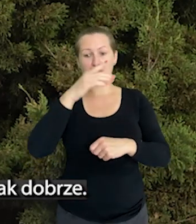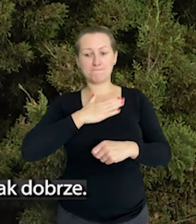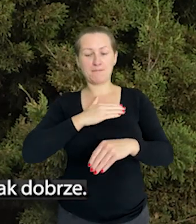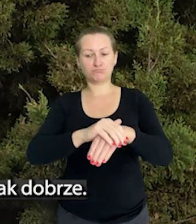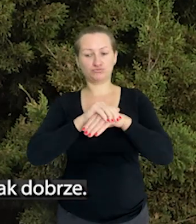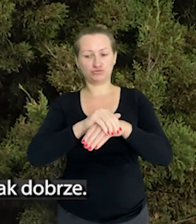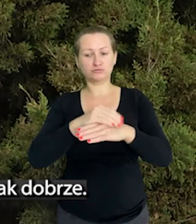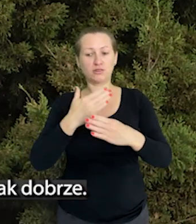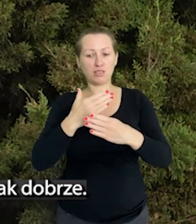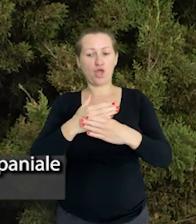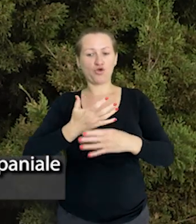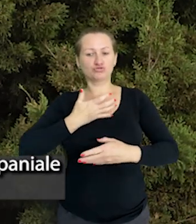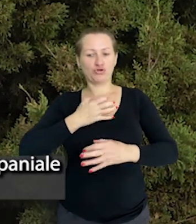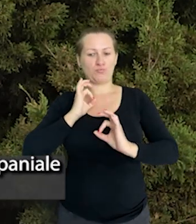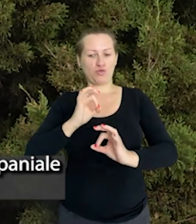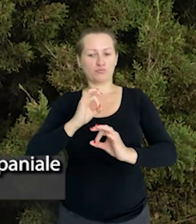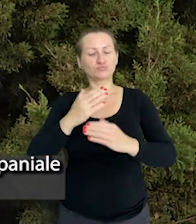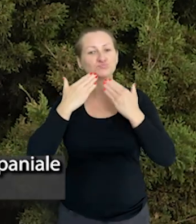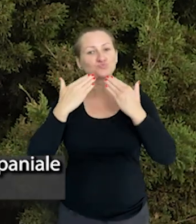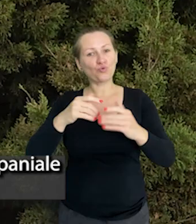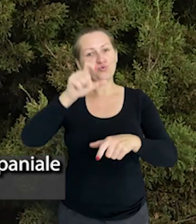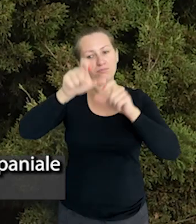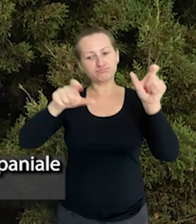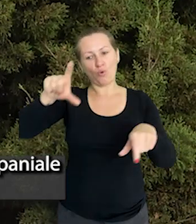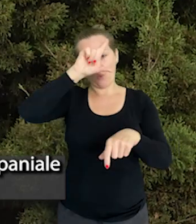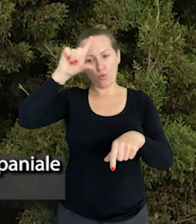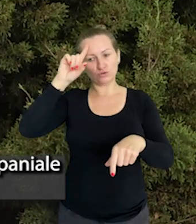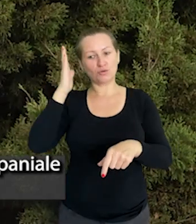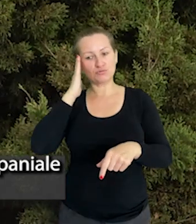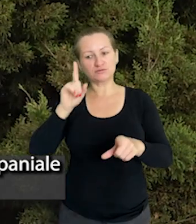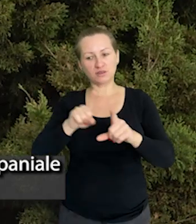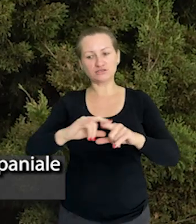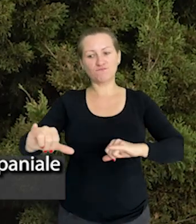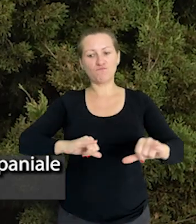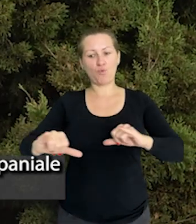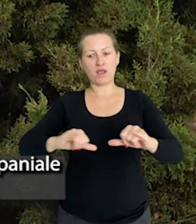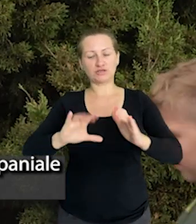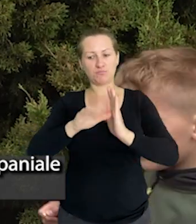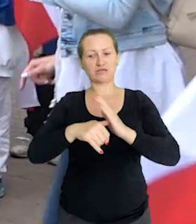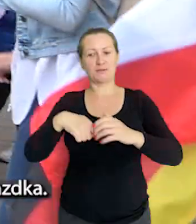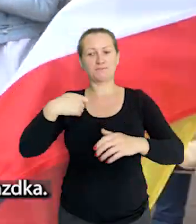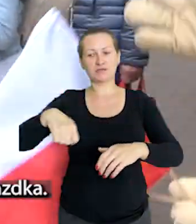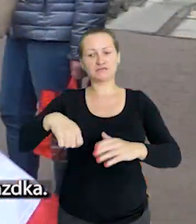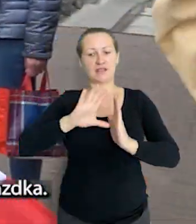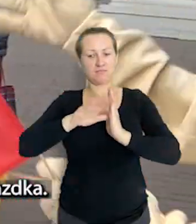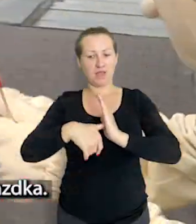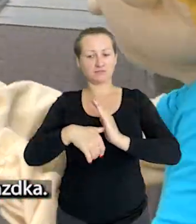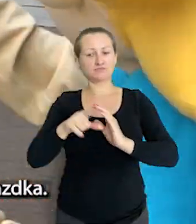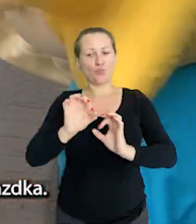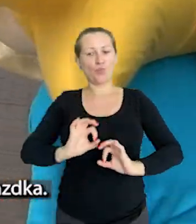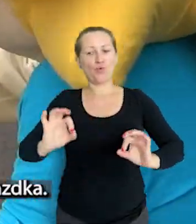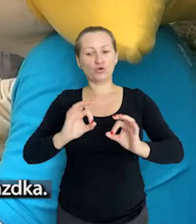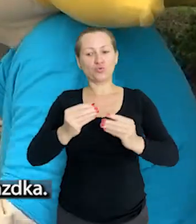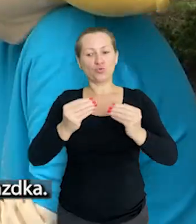allen Bürgern, aber vor allem auch bei der Verwaltung und auch beim Präsidenten, dass er uns hier so toll empfängt. Przy tej okazji